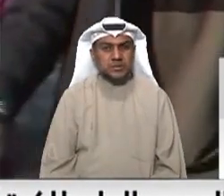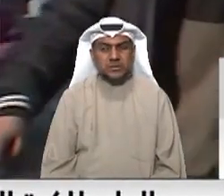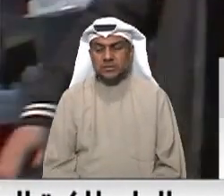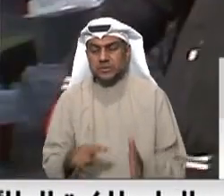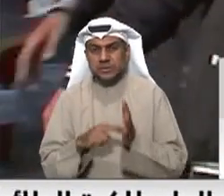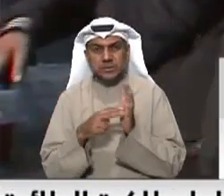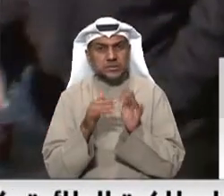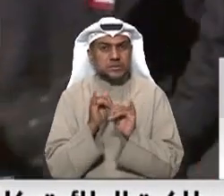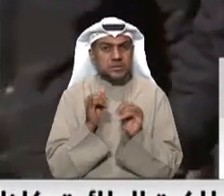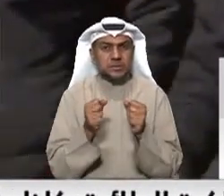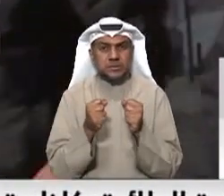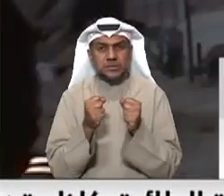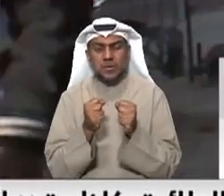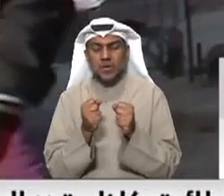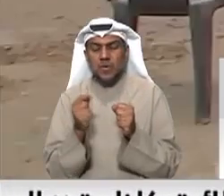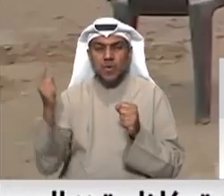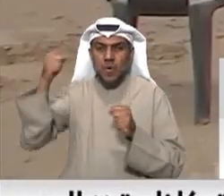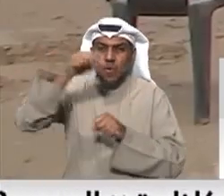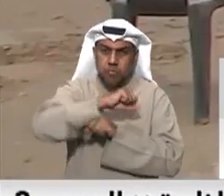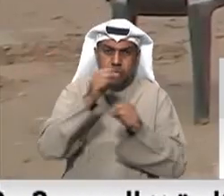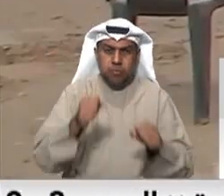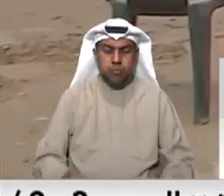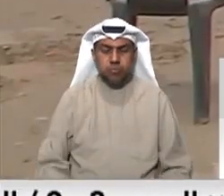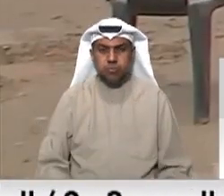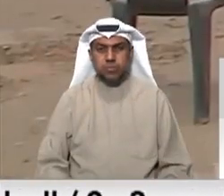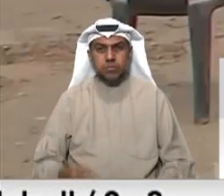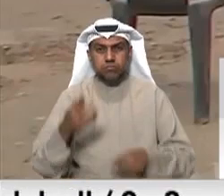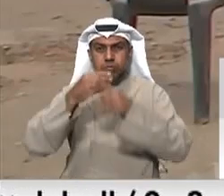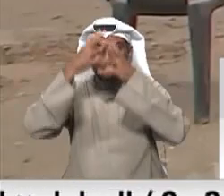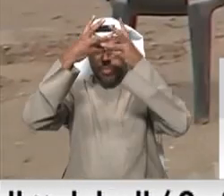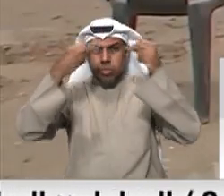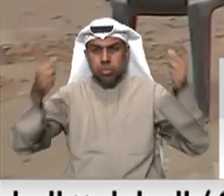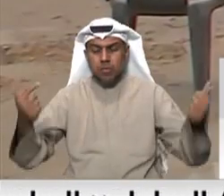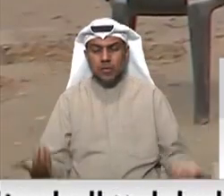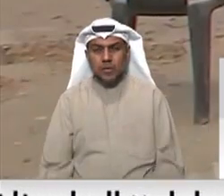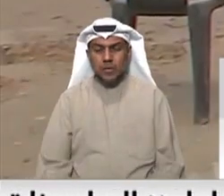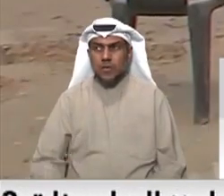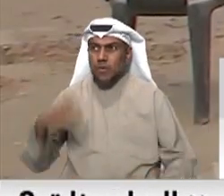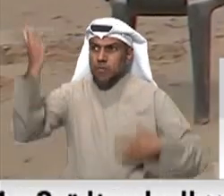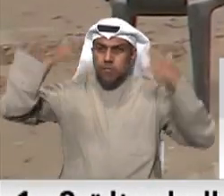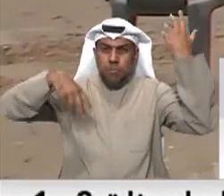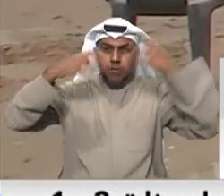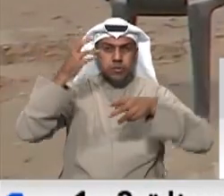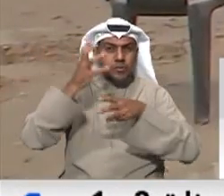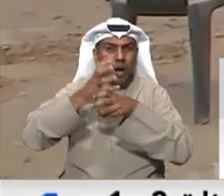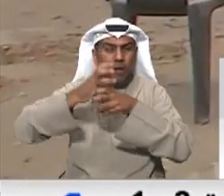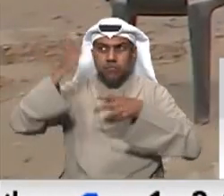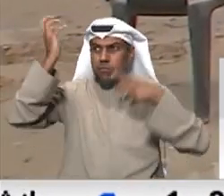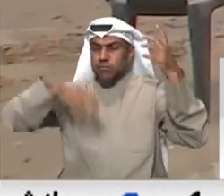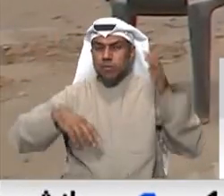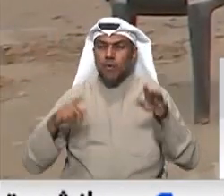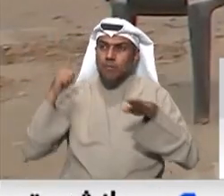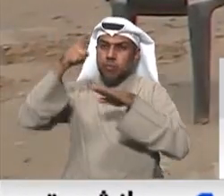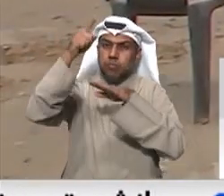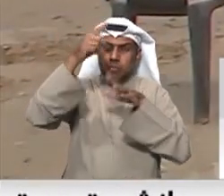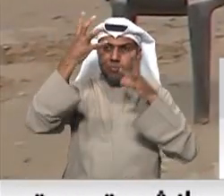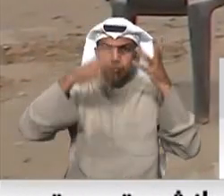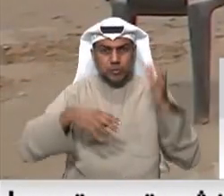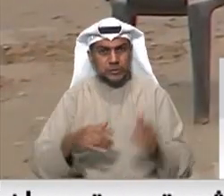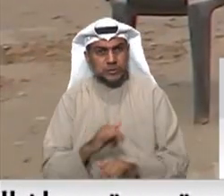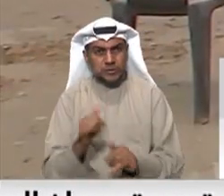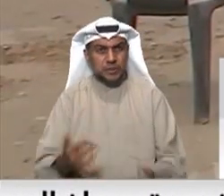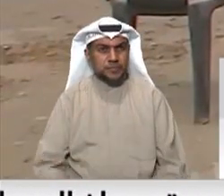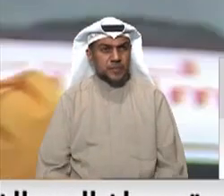رؤسنا قذائف تخبط والاحجار تنزل علينا ووسط تفاقم الاوضاع الانسانيه ادتها